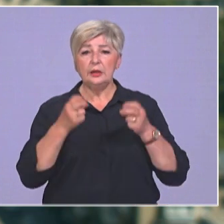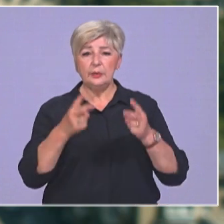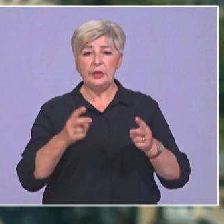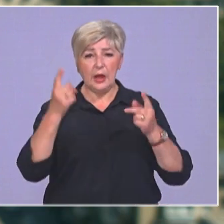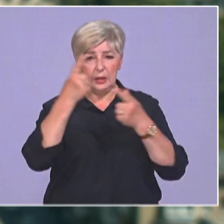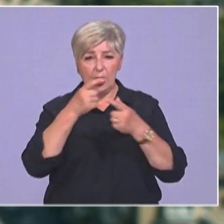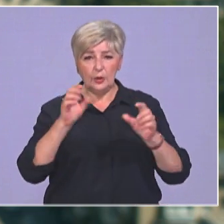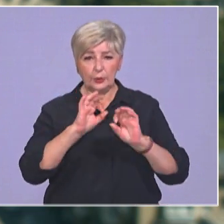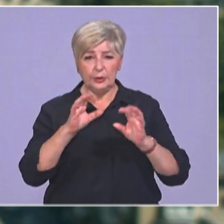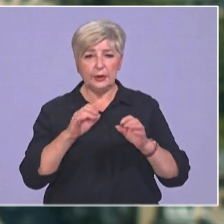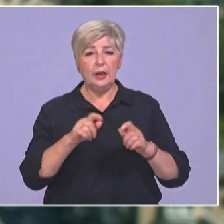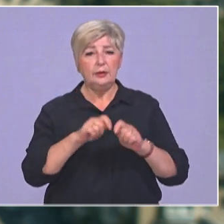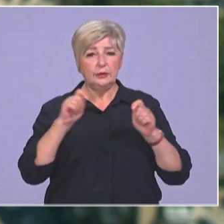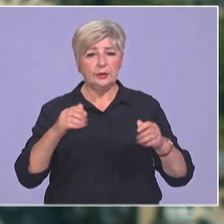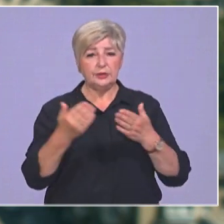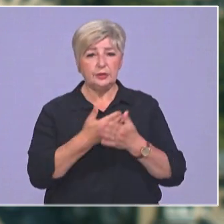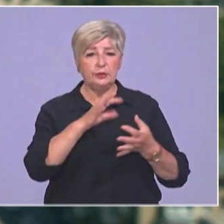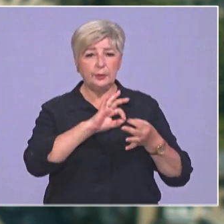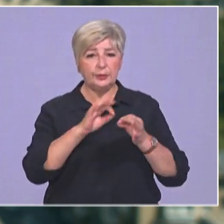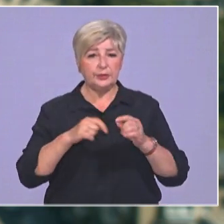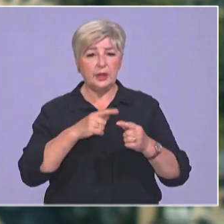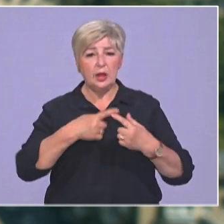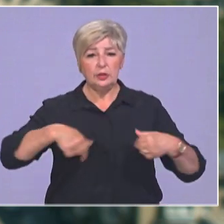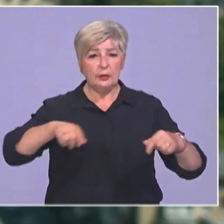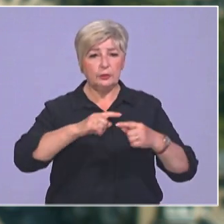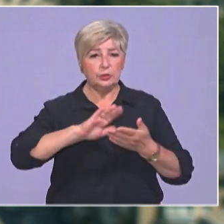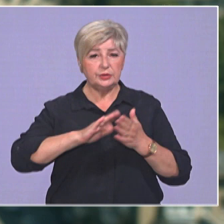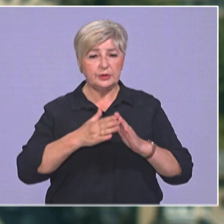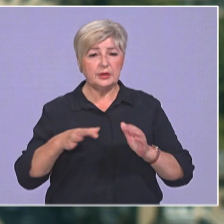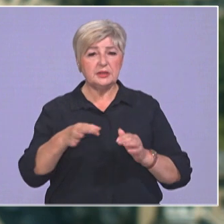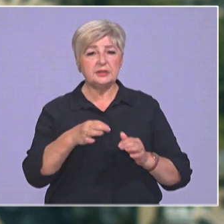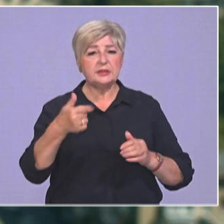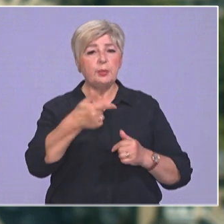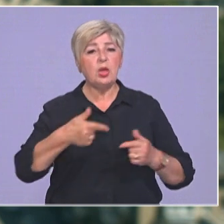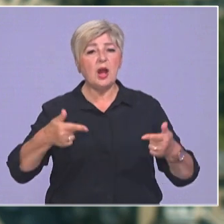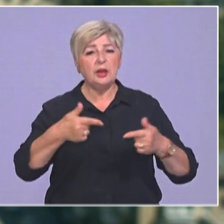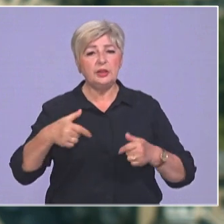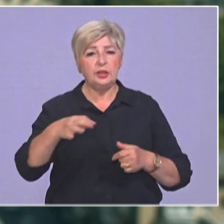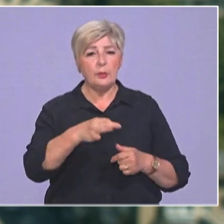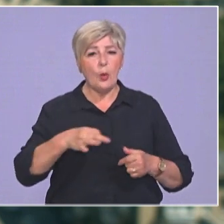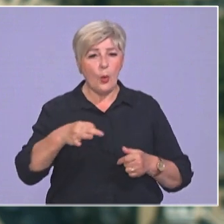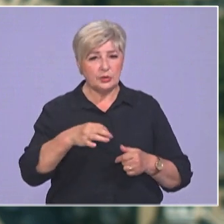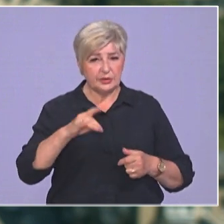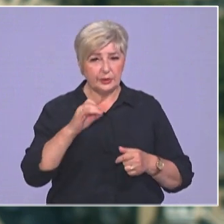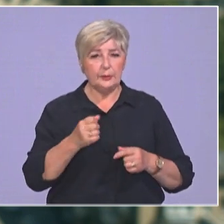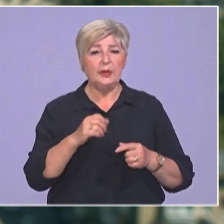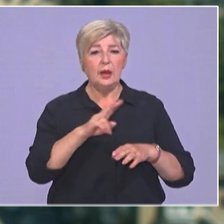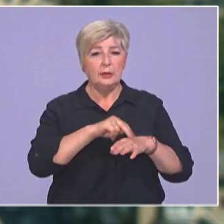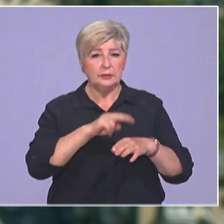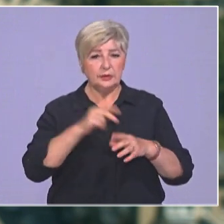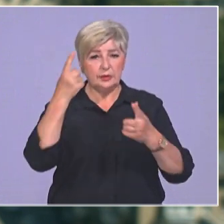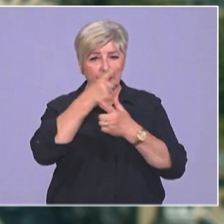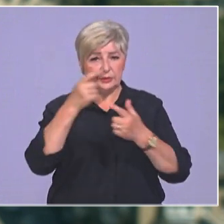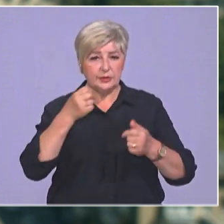Кримінальна хроніка. Відкриваються нові подробиці навколо ситуації з Блакитним озером. Як ми вже повідомляли, поліція оголосила